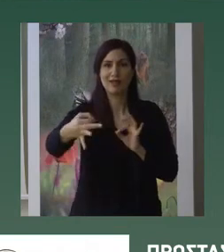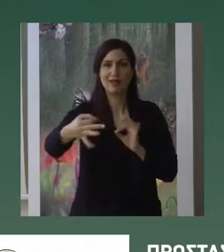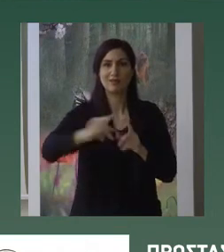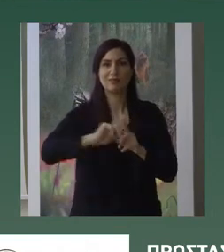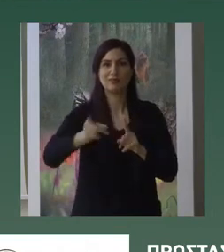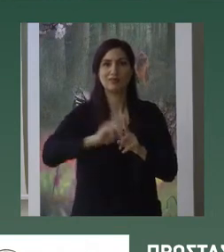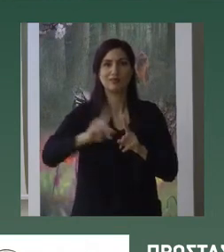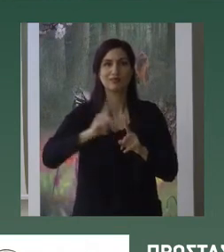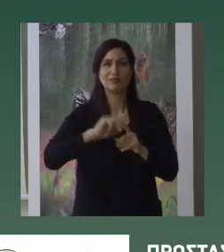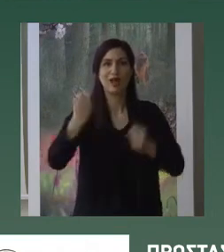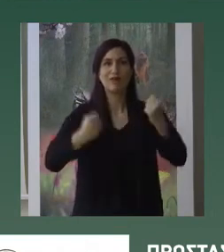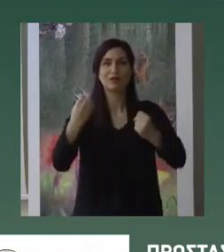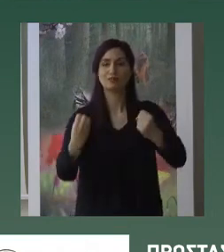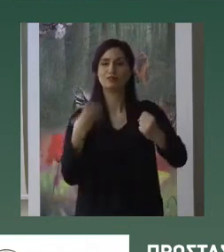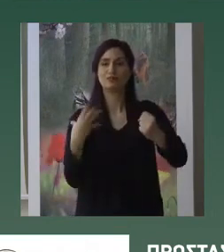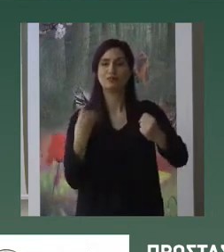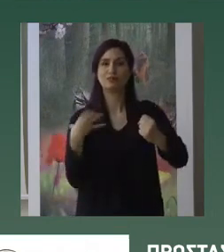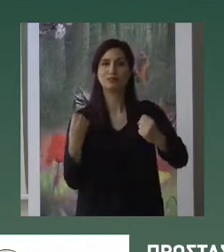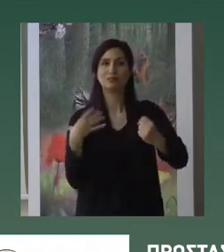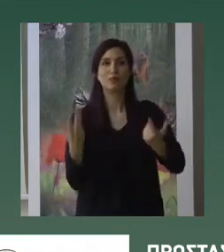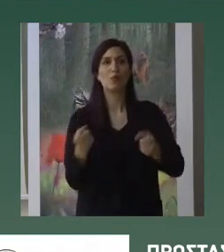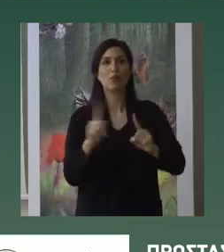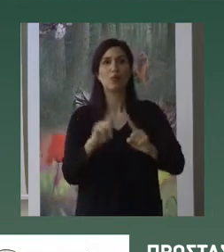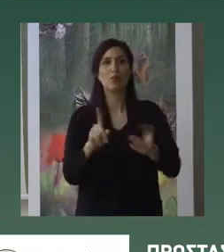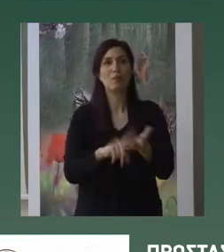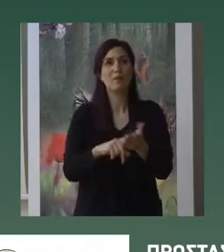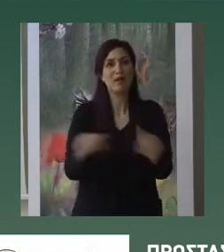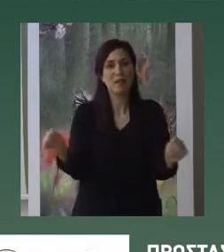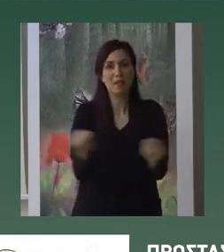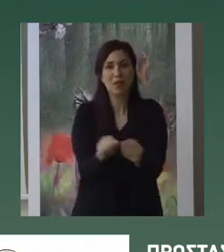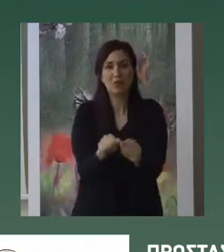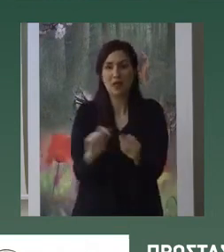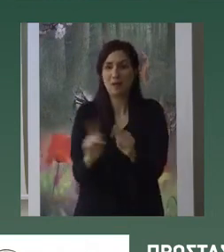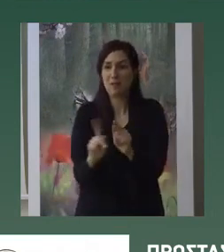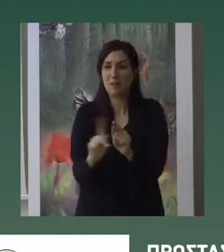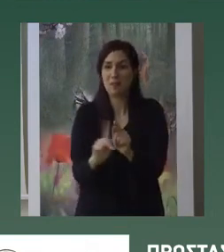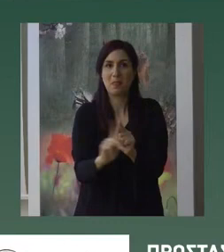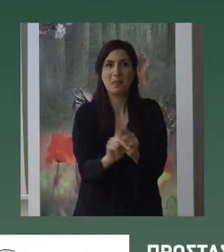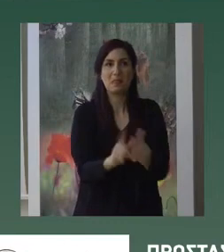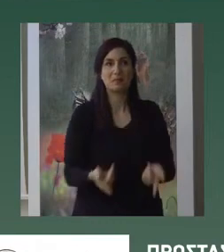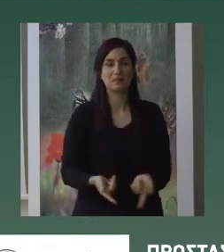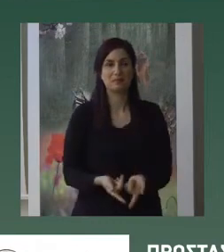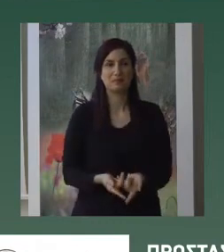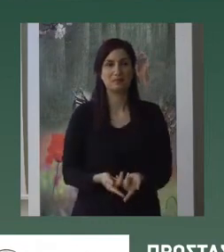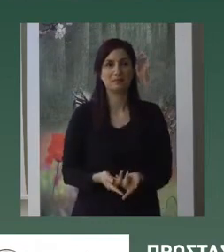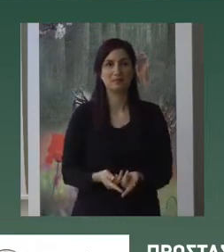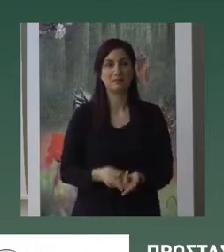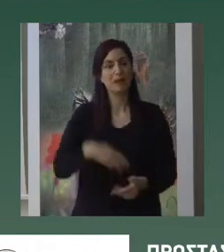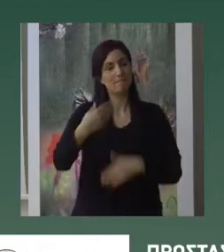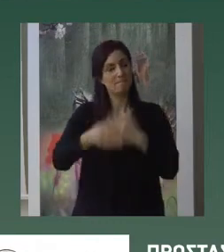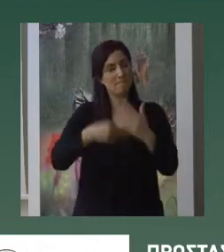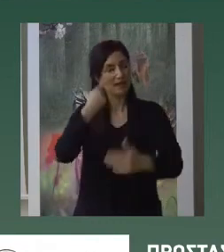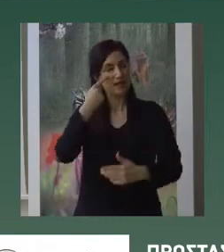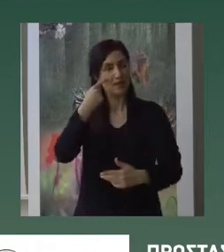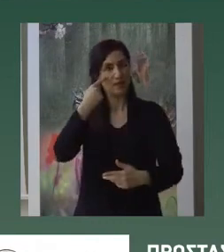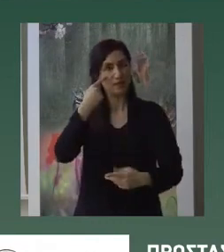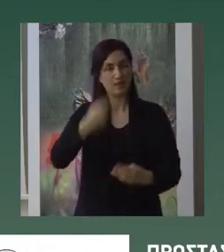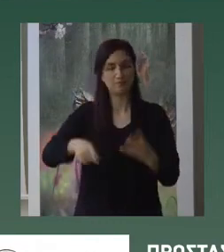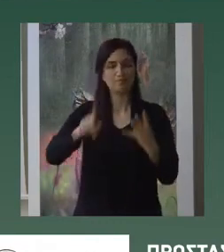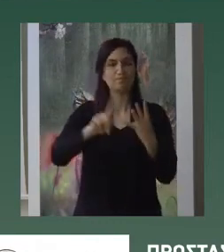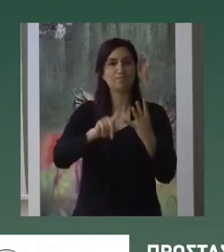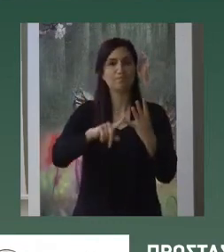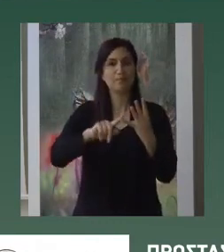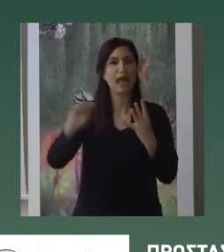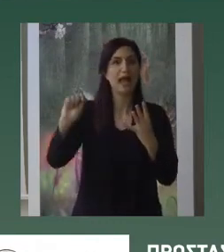να αντιμετωπίσεις ένα ζήτημα το οποίο έχεις, να είναι στην εγκύτητά σου κάτι. Θα το δούμε και αργότερα αυτό. Ηλεκτρισμός για τα